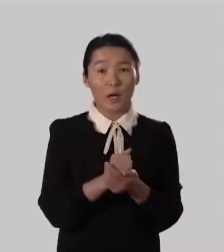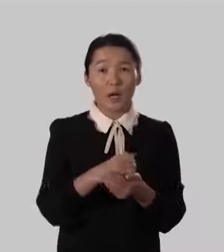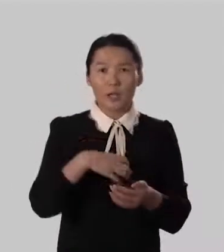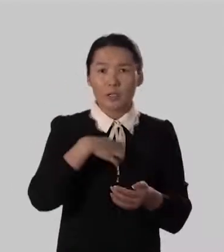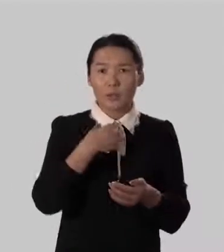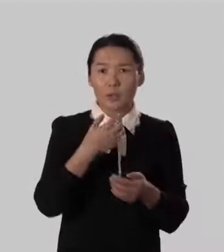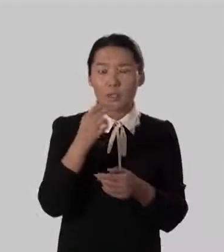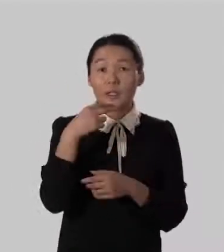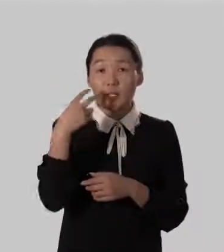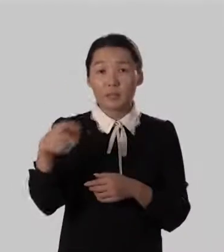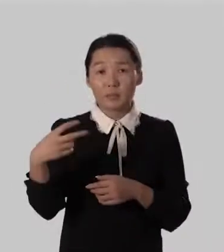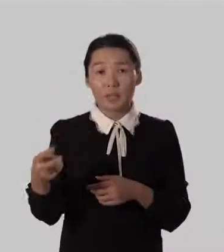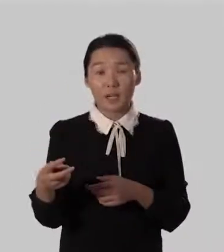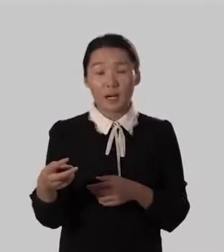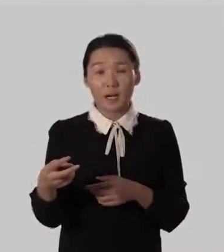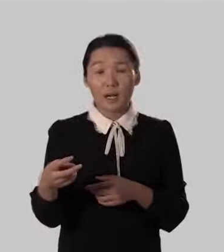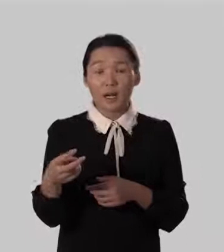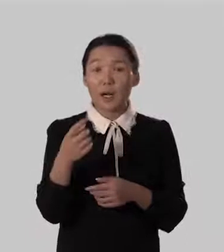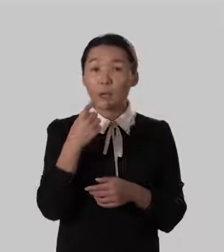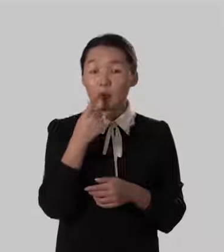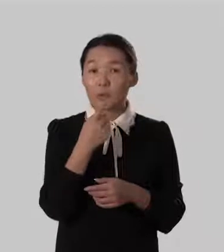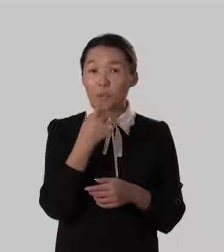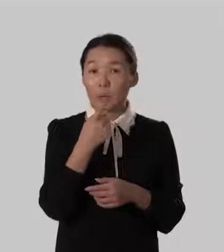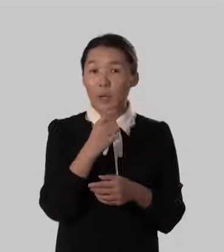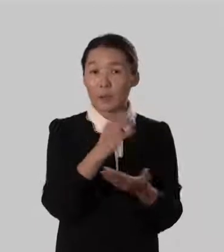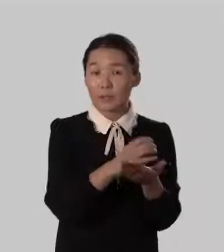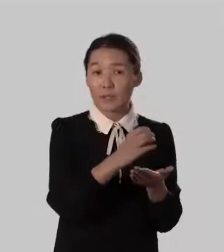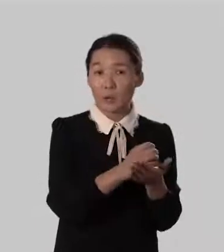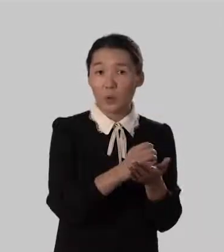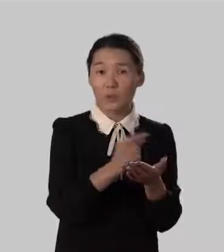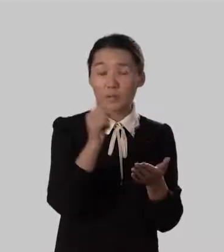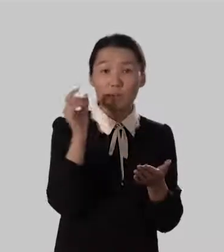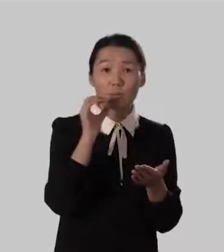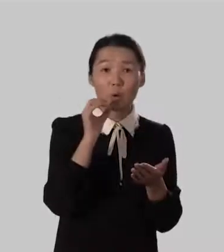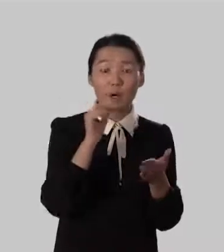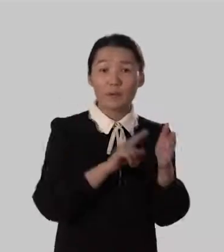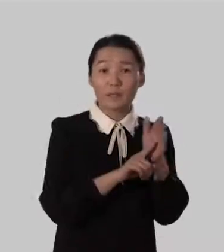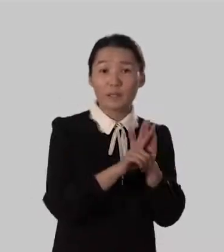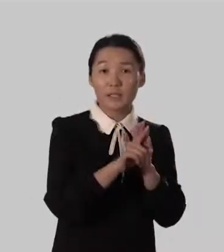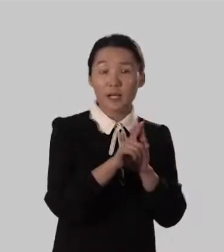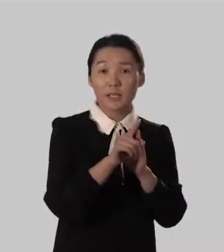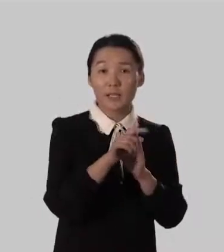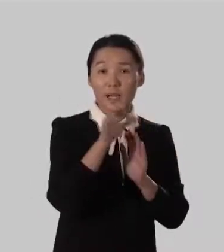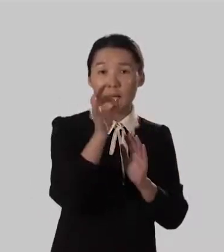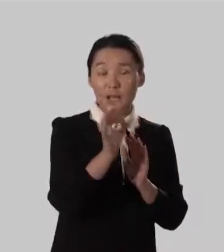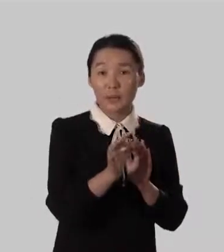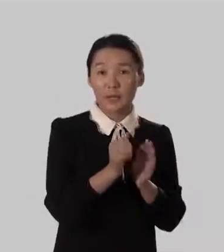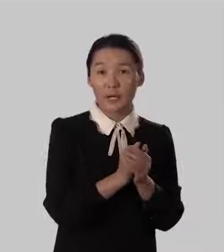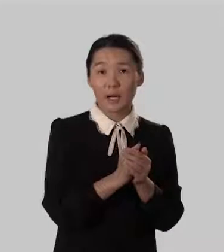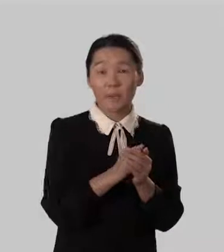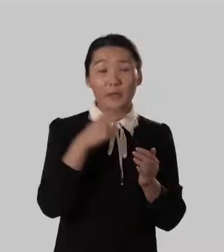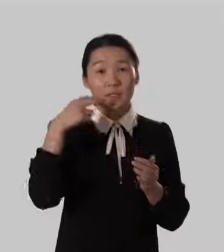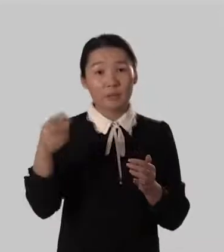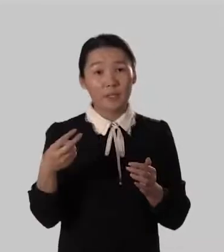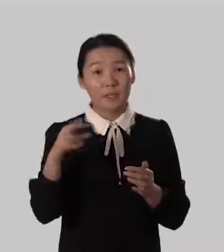испуганная змея бьет зубами по стаканчику и в него стекает янтарная капелька змеиный